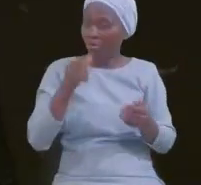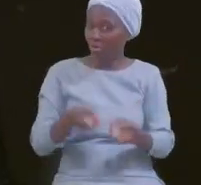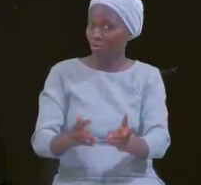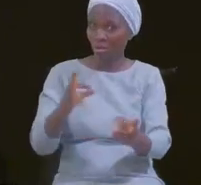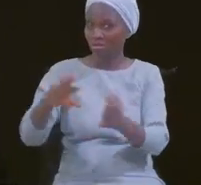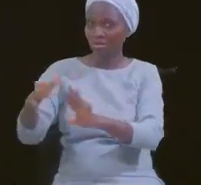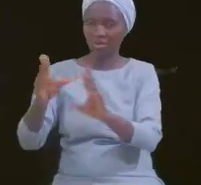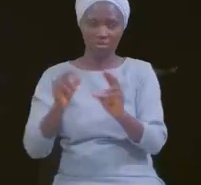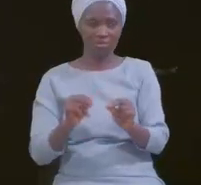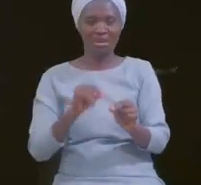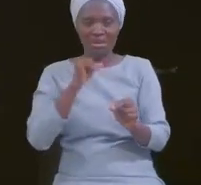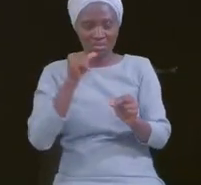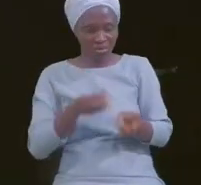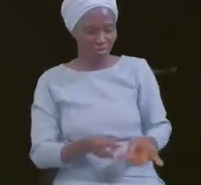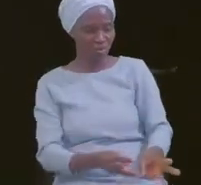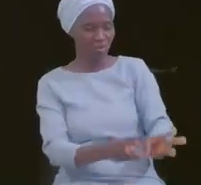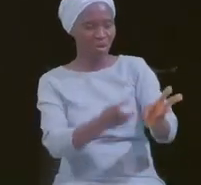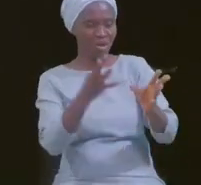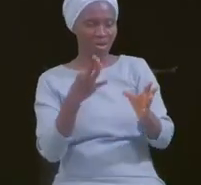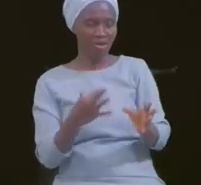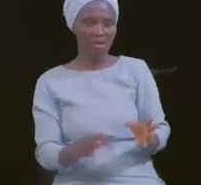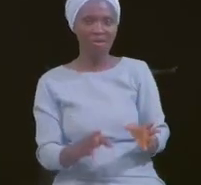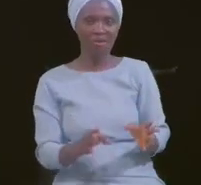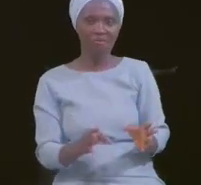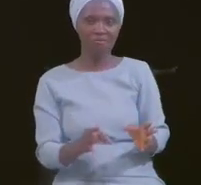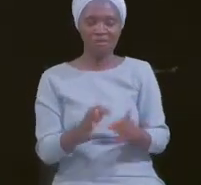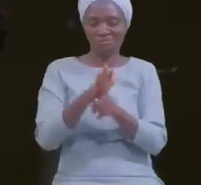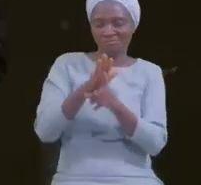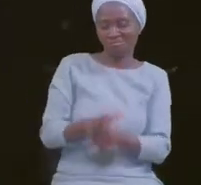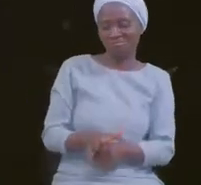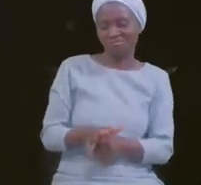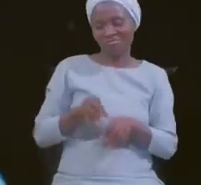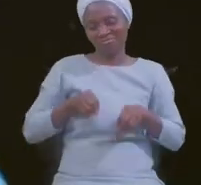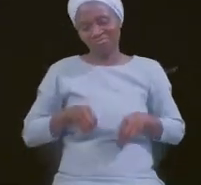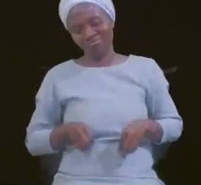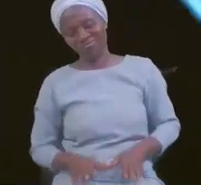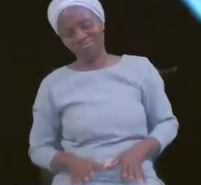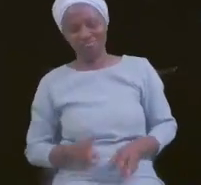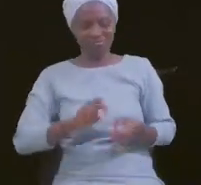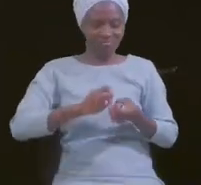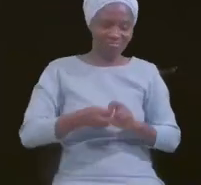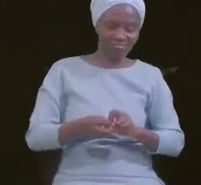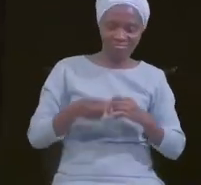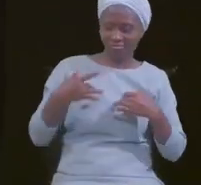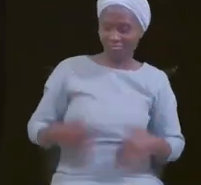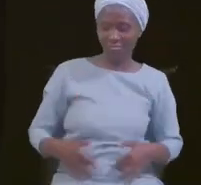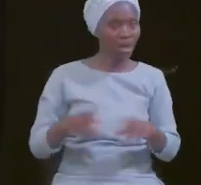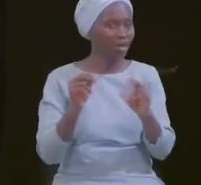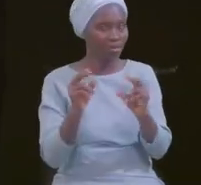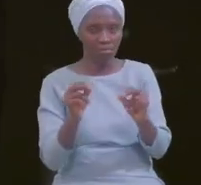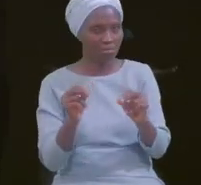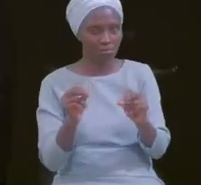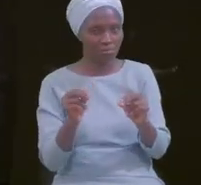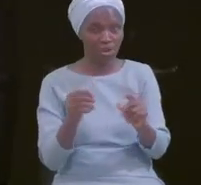le sentier de la dépression, de la détresse. Non, ce